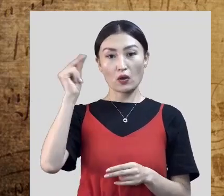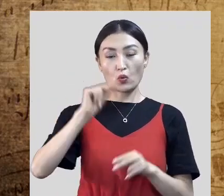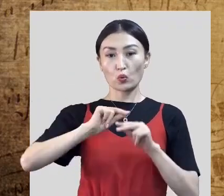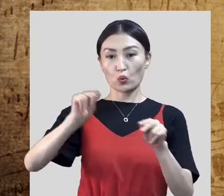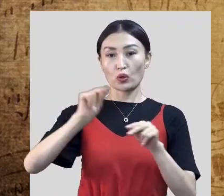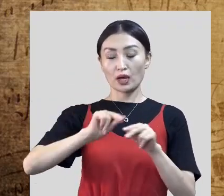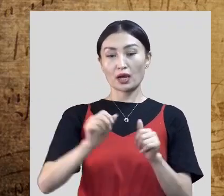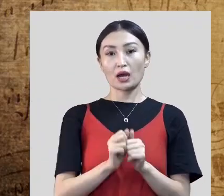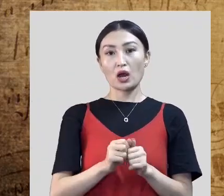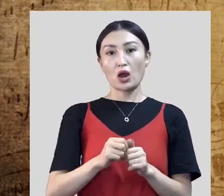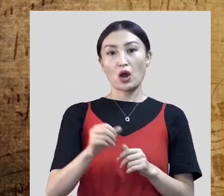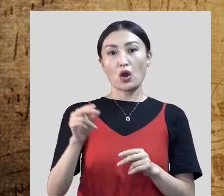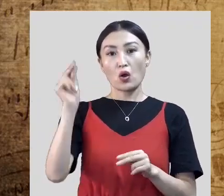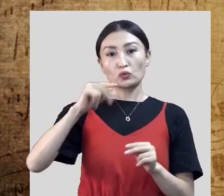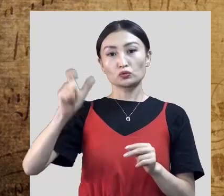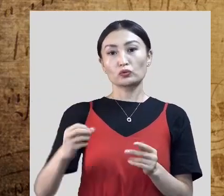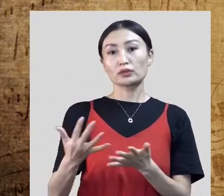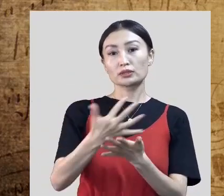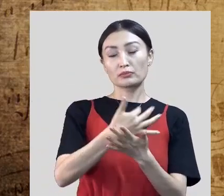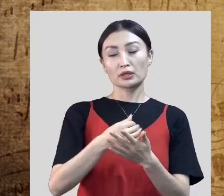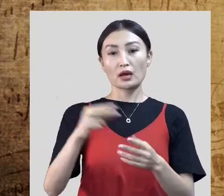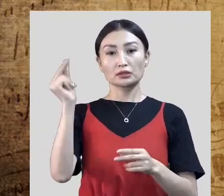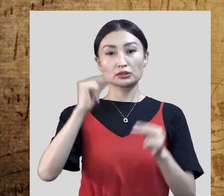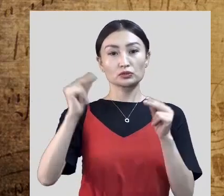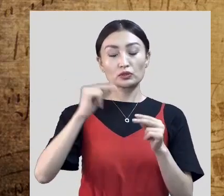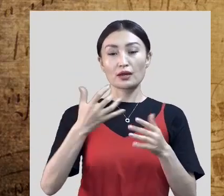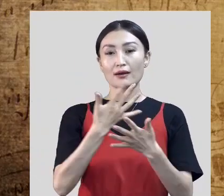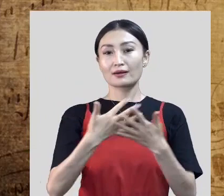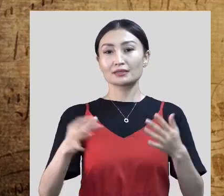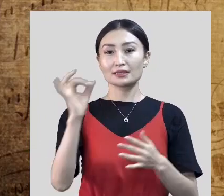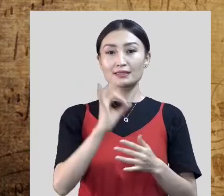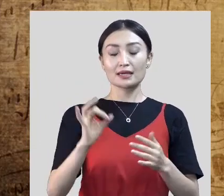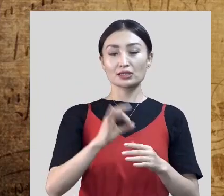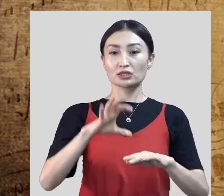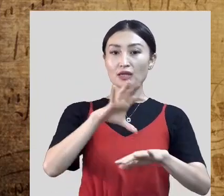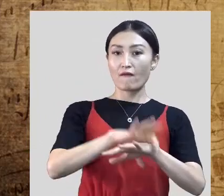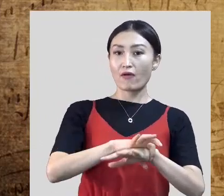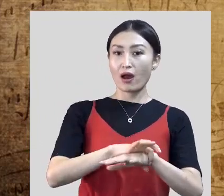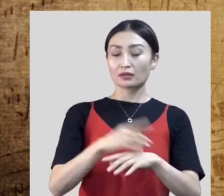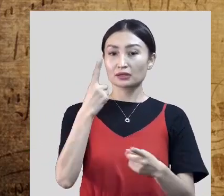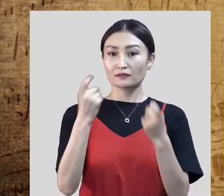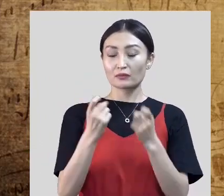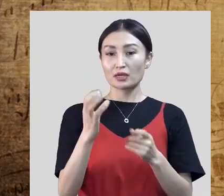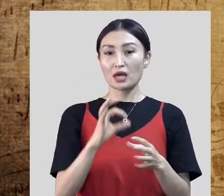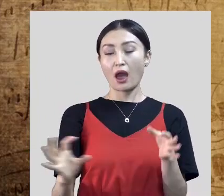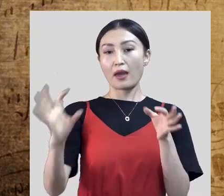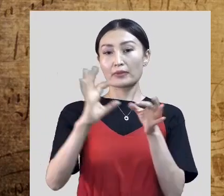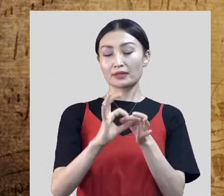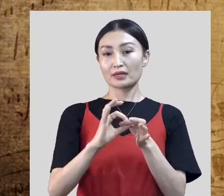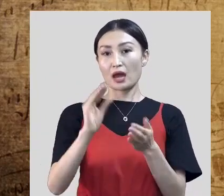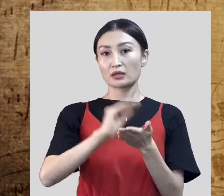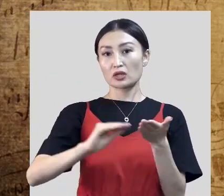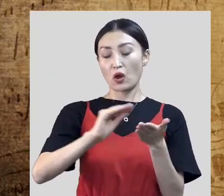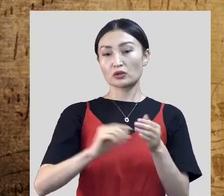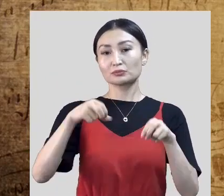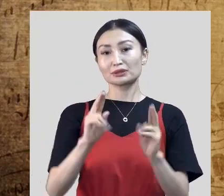история. Ученые собирают и изучают различные исторические сведения и факты, объединяют их в науку, пишут